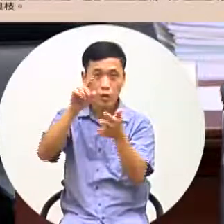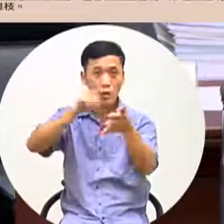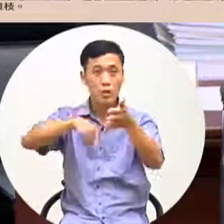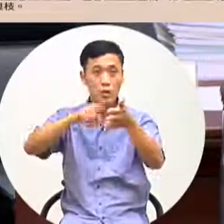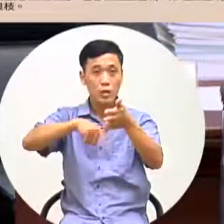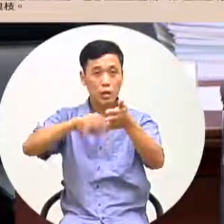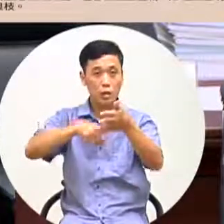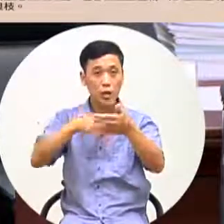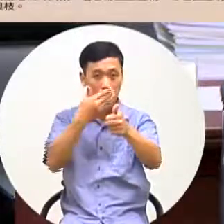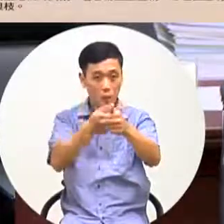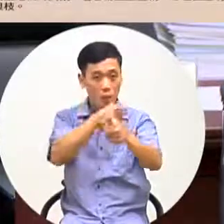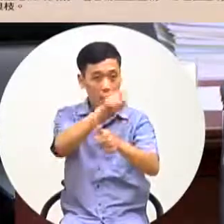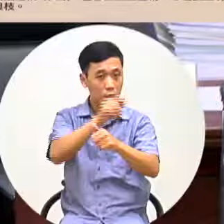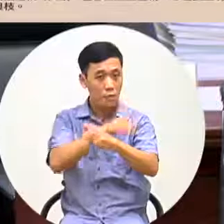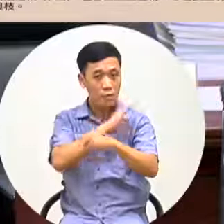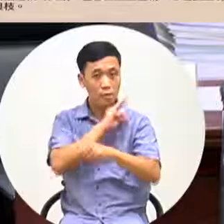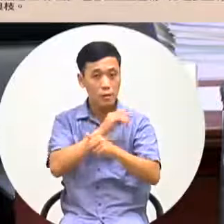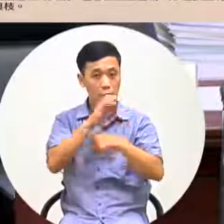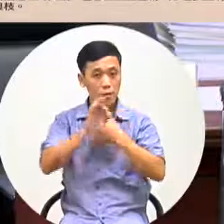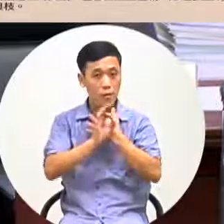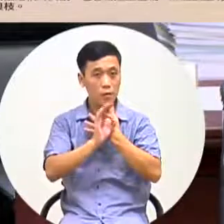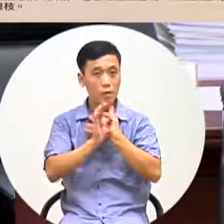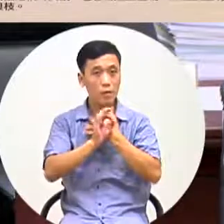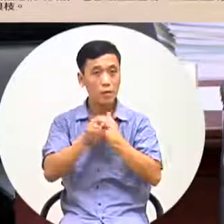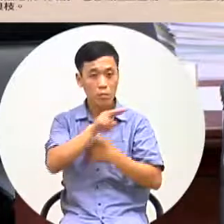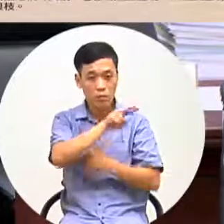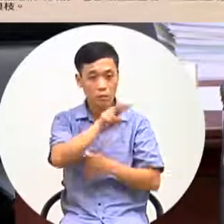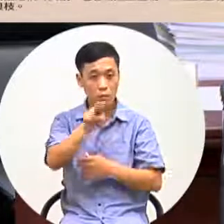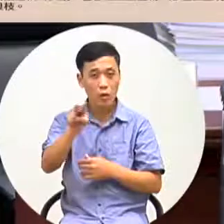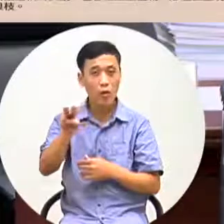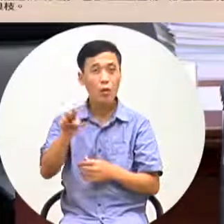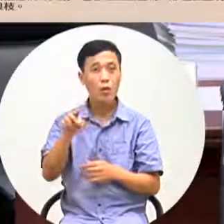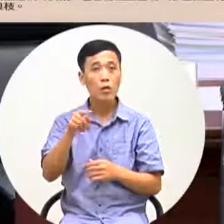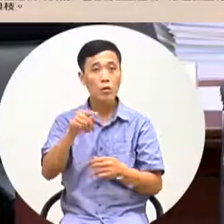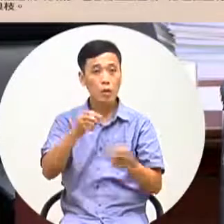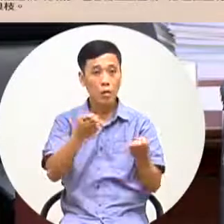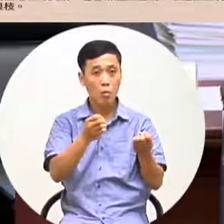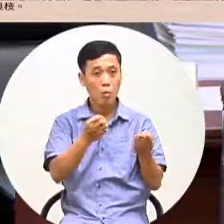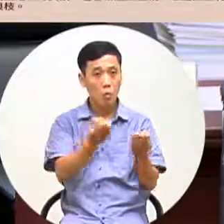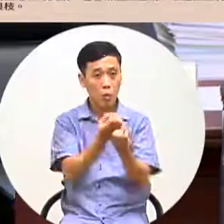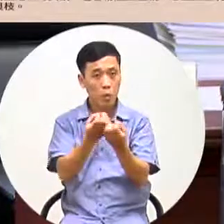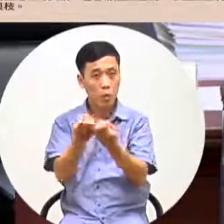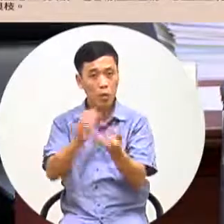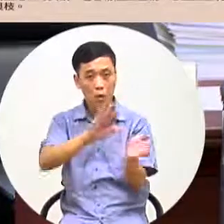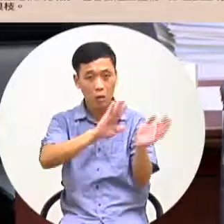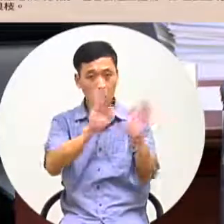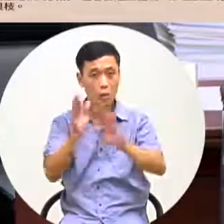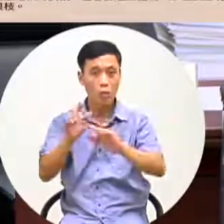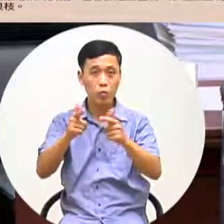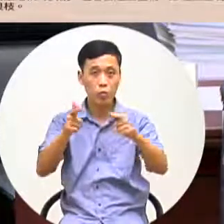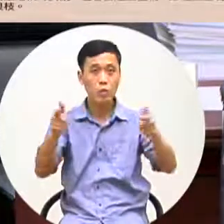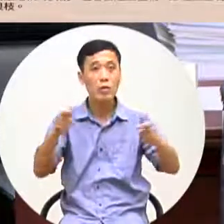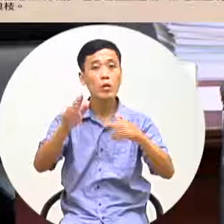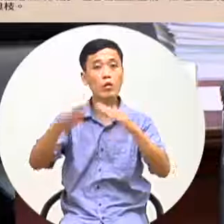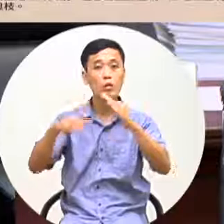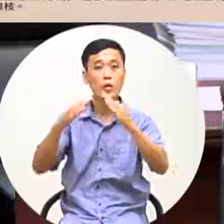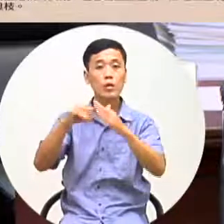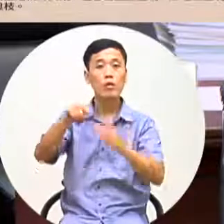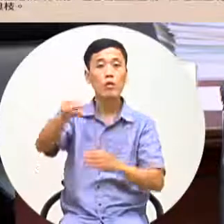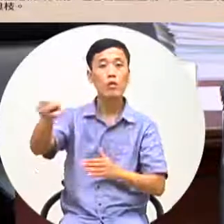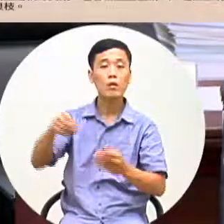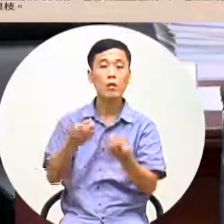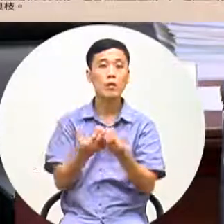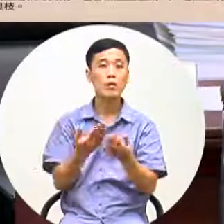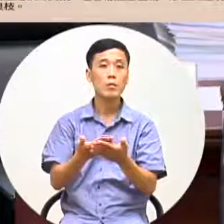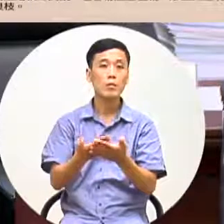看到，就是说状况就这样呢，是不是？啊，好好的要怎样？学校里面的怎么办？还有上次水利